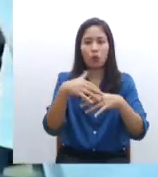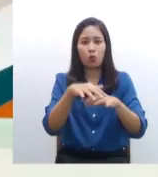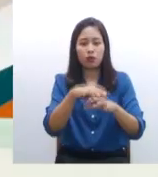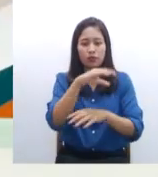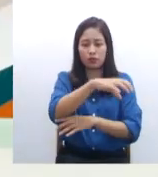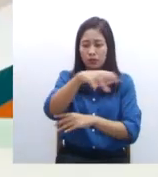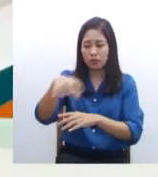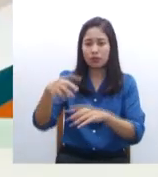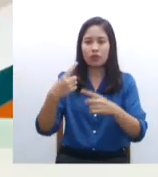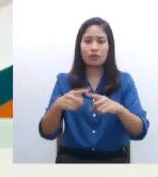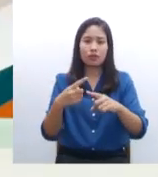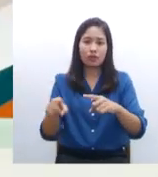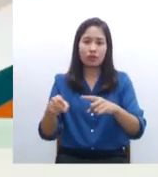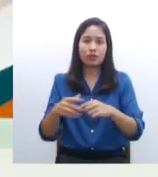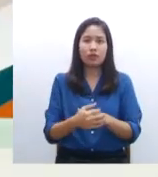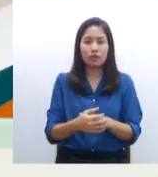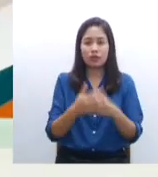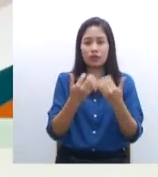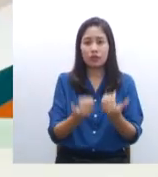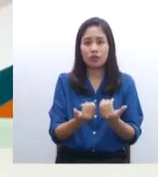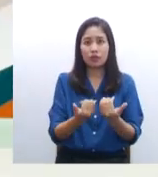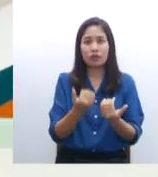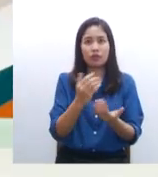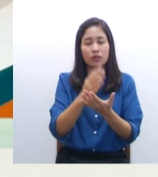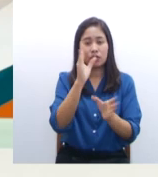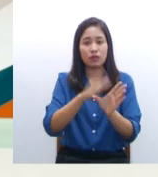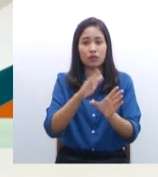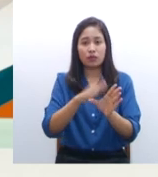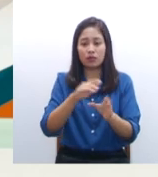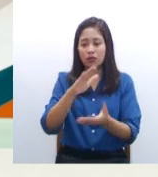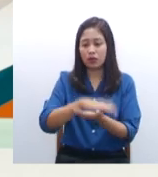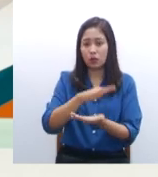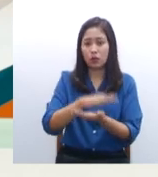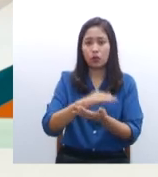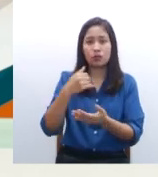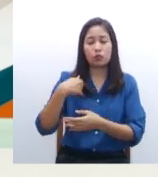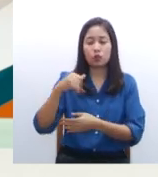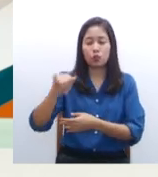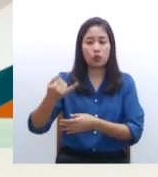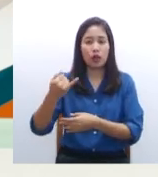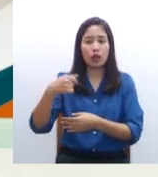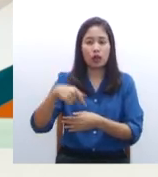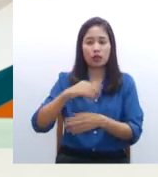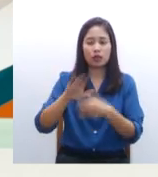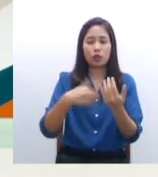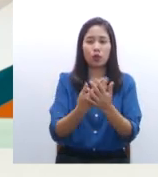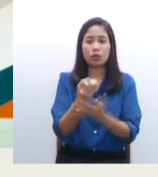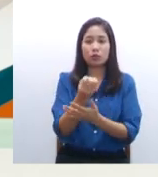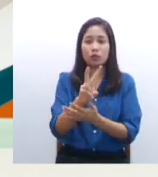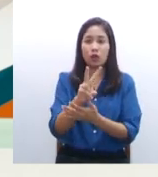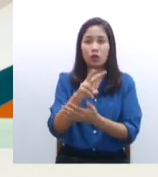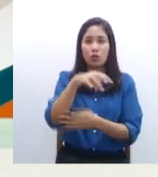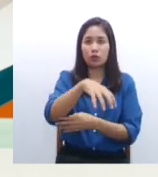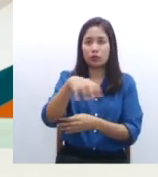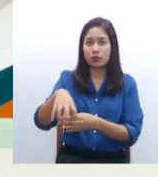างๆโดยนักเรียนที่จะสมัครเข้าเรียนต่อในโรงเรียนวิทยาศาสตร์จุฬาภรณราชวิทยาลัยทั้ง12แห่งโรงเรียนห